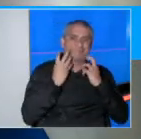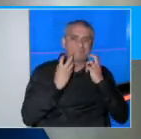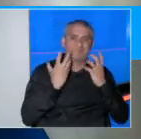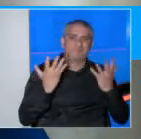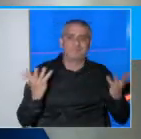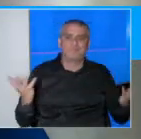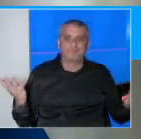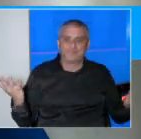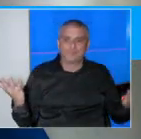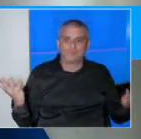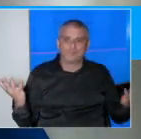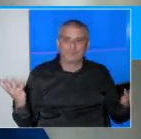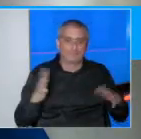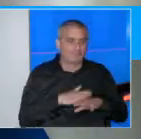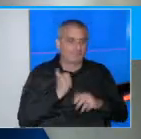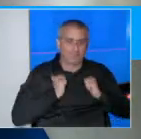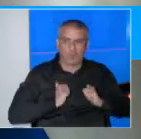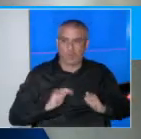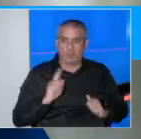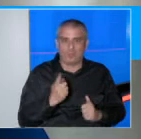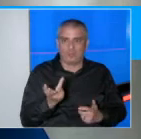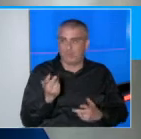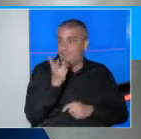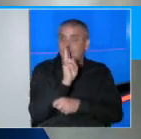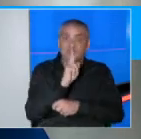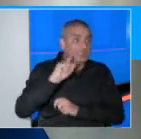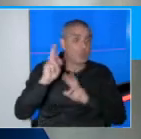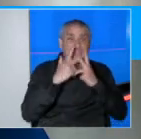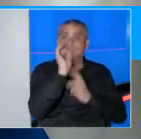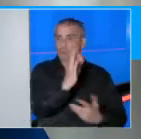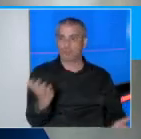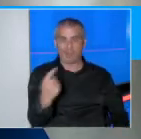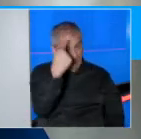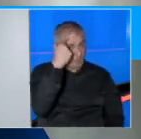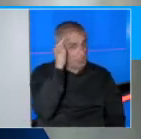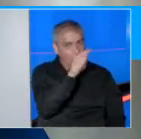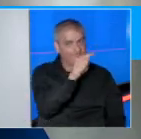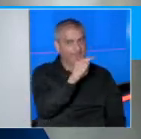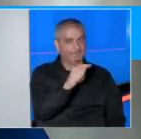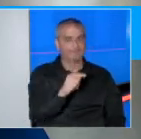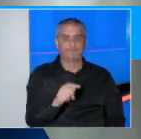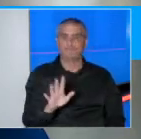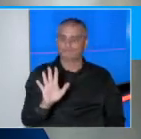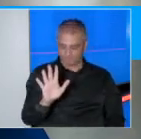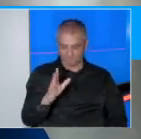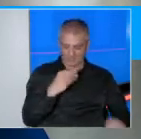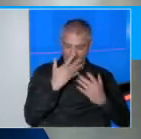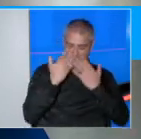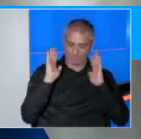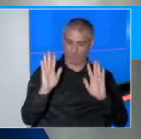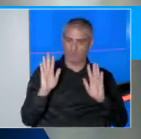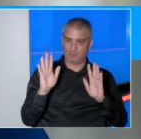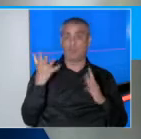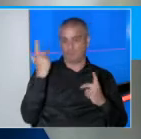החשש הרב, כי הם פשוט הונו את הציבור שלהם, והם יודעים טוב מאוד, קטי, שאם כן, היו הדברים בחירות שאנחנו בורים... נוספות היום,